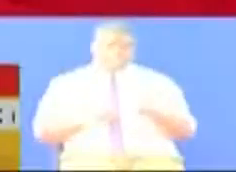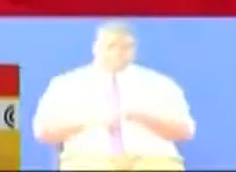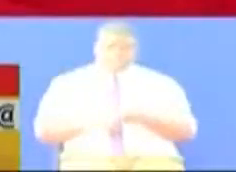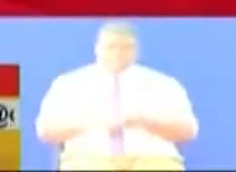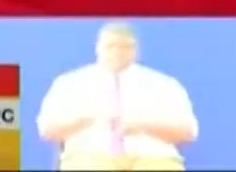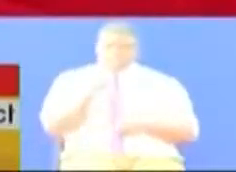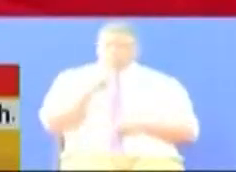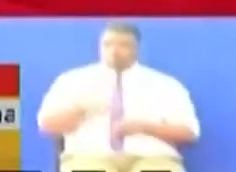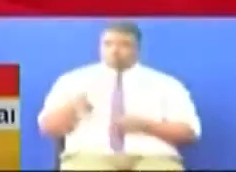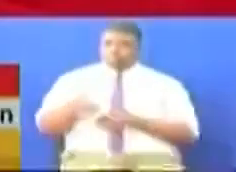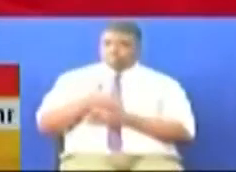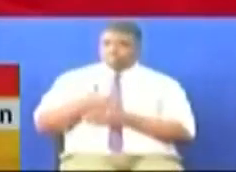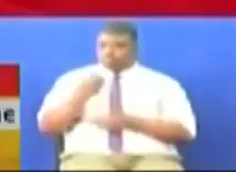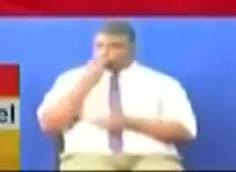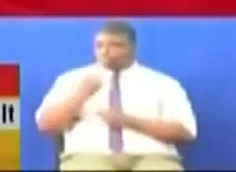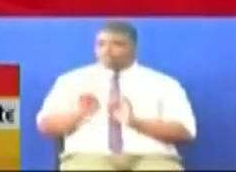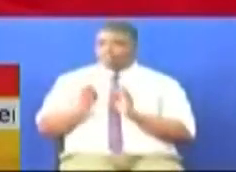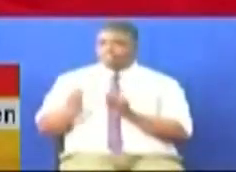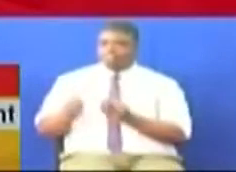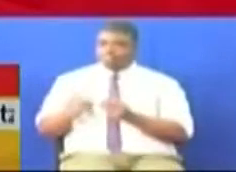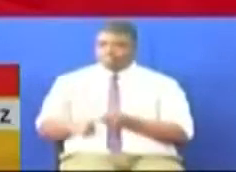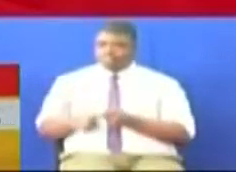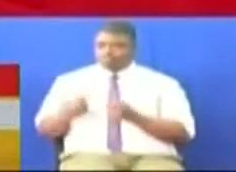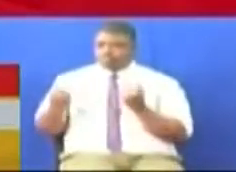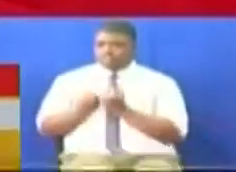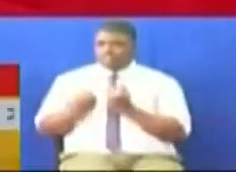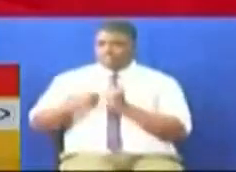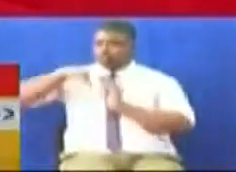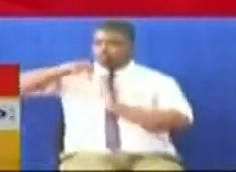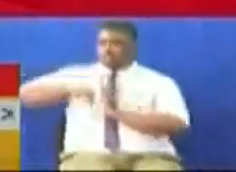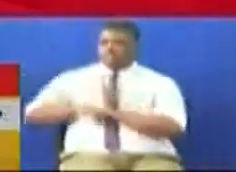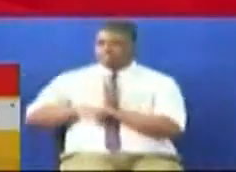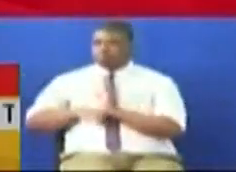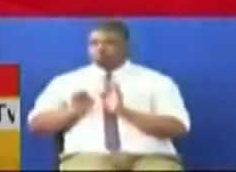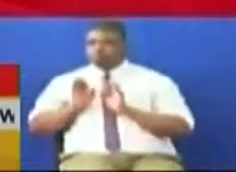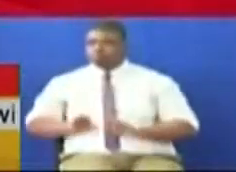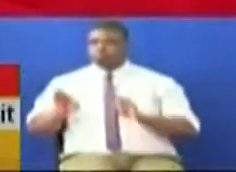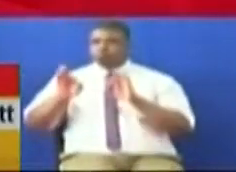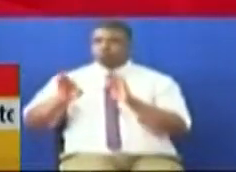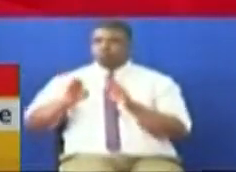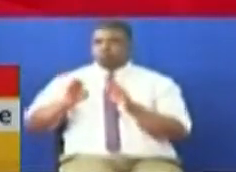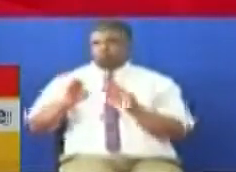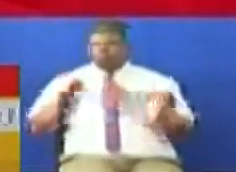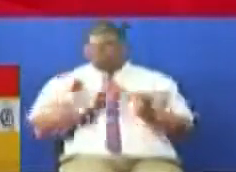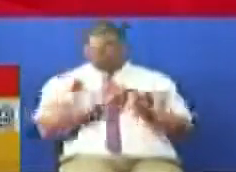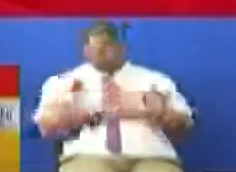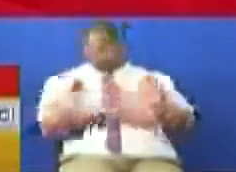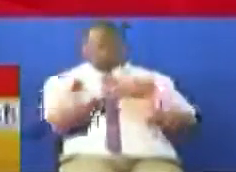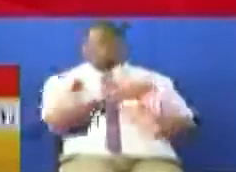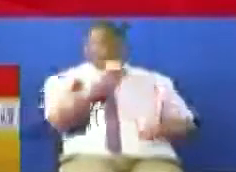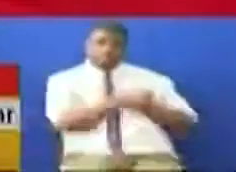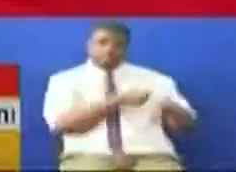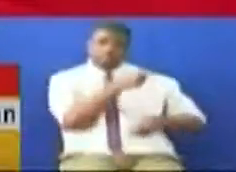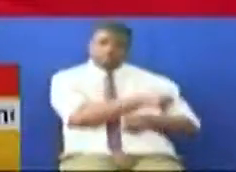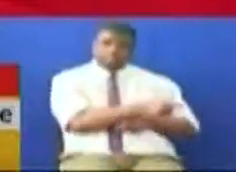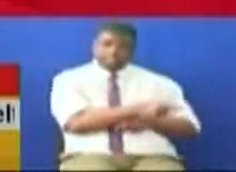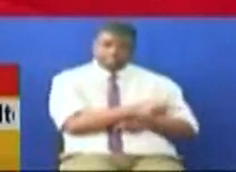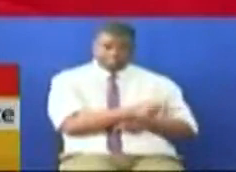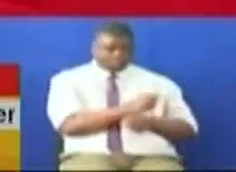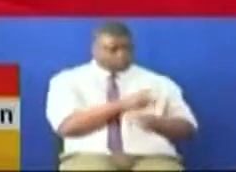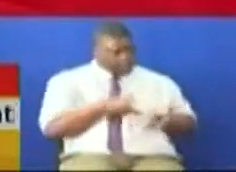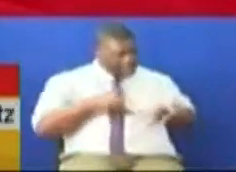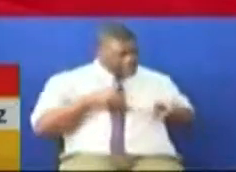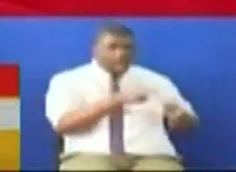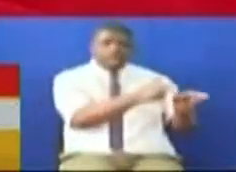wahusika waone namna wanavyoweza kutengeneza utaratibu mzuri. Lakini moja, tuanze na hatua hiyo basi ya kusitisha huduma